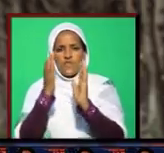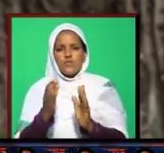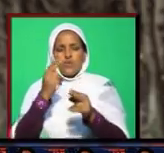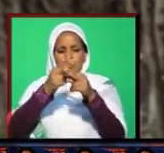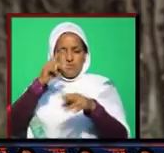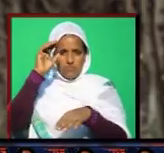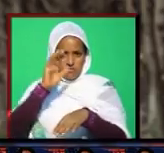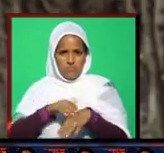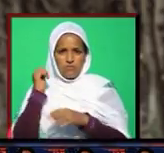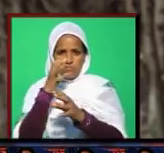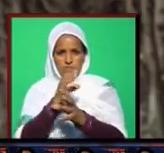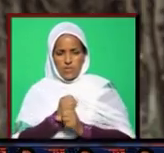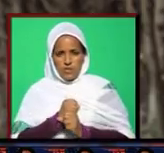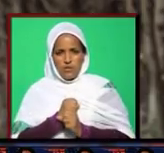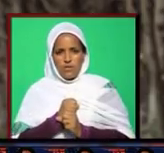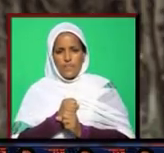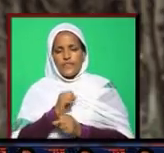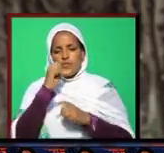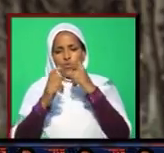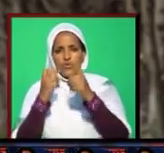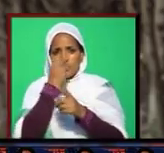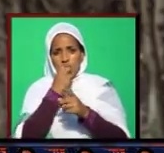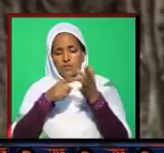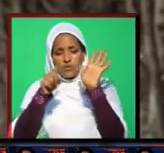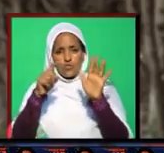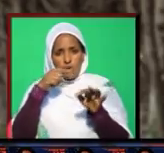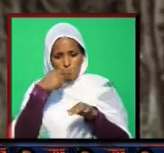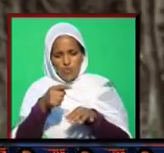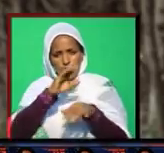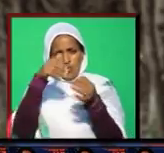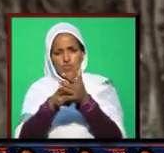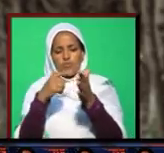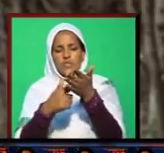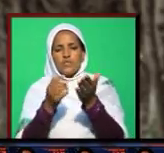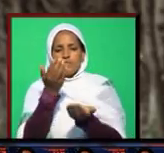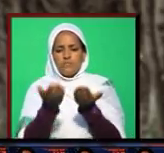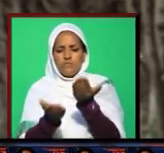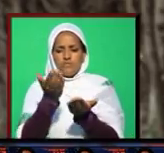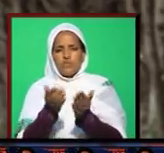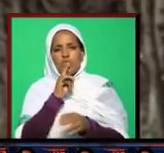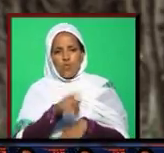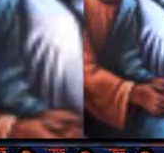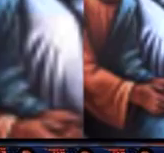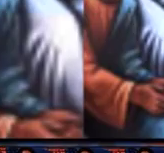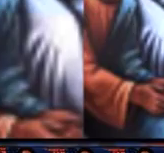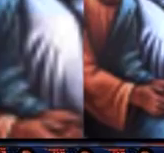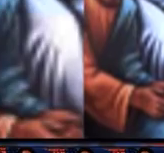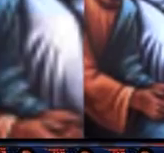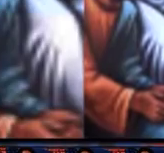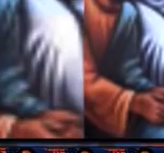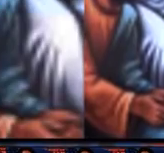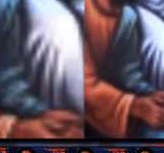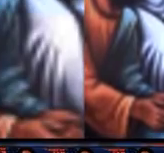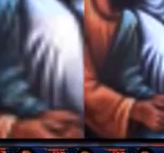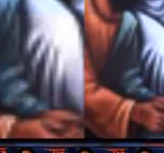ብለን እንቀበለዋለን። ቋንቋ ተገልጾልናል፣ ልሳን ተገልጾልናል የሚሉት ሁሉ በዚህ መስፈርት ነው ልንመዝናቸው የምንችለው ማለት ነው።